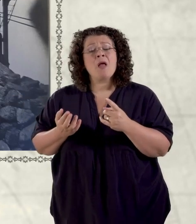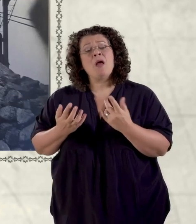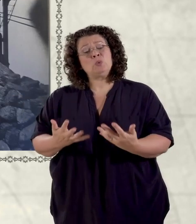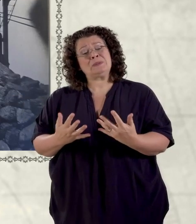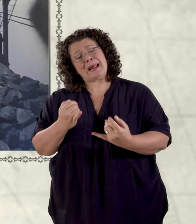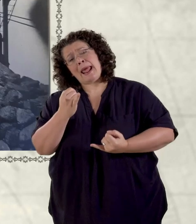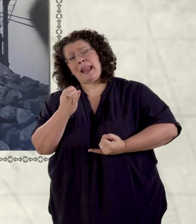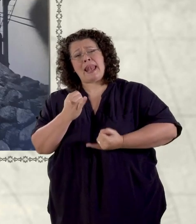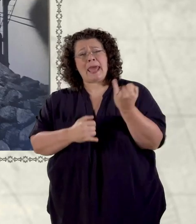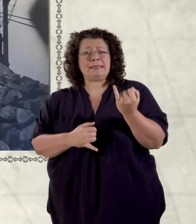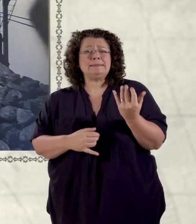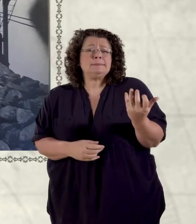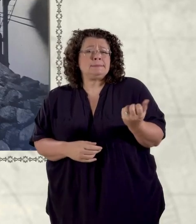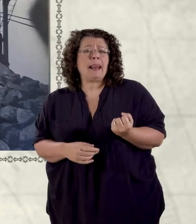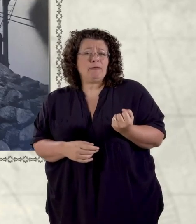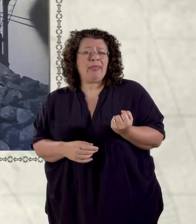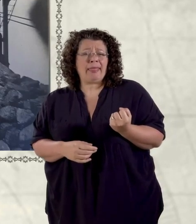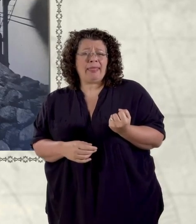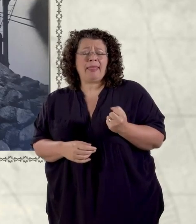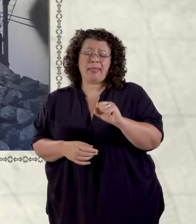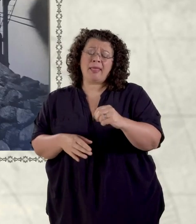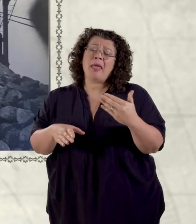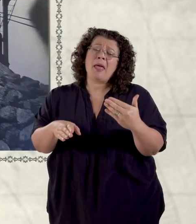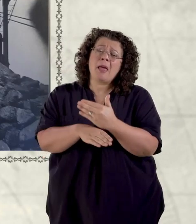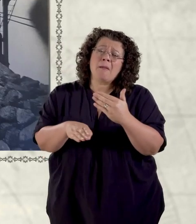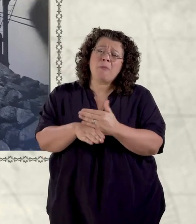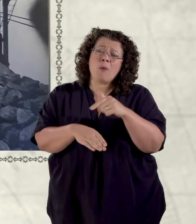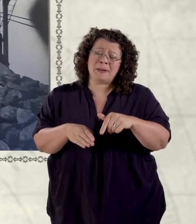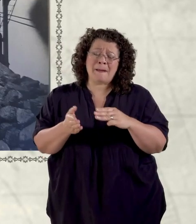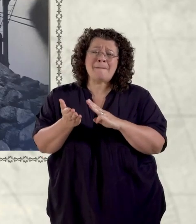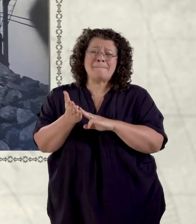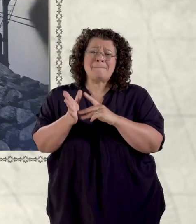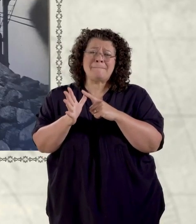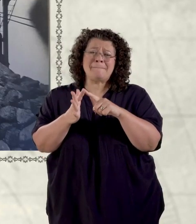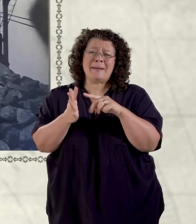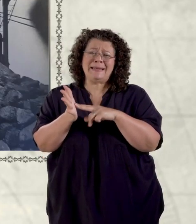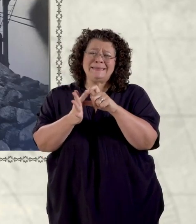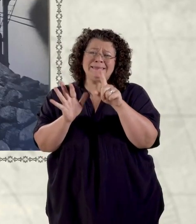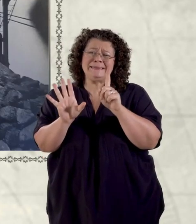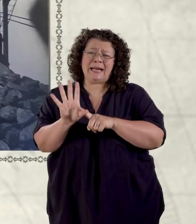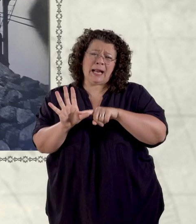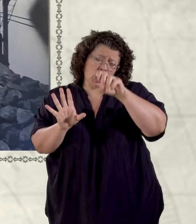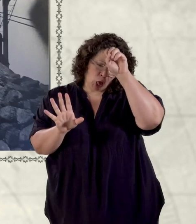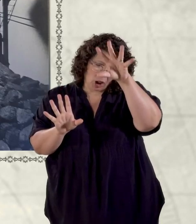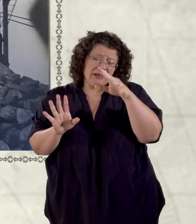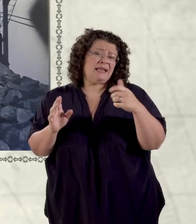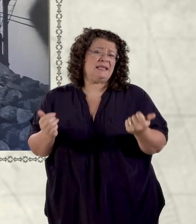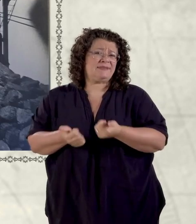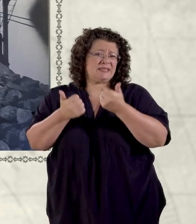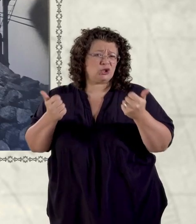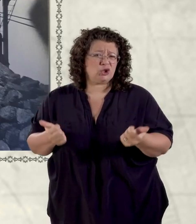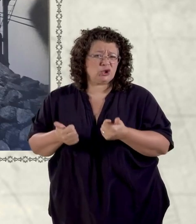Cewch eich cyflog o ladd heddiw. Mi fydd eich gwaith ym mhwrt glo meyn di'n dod i ben.